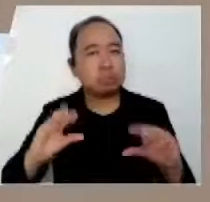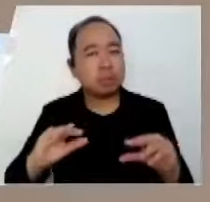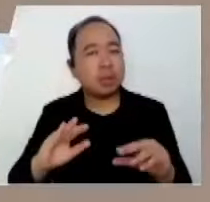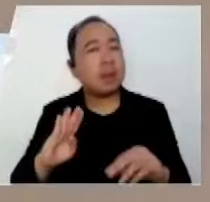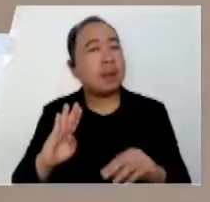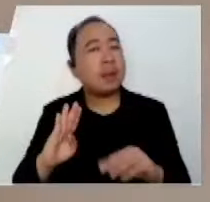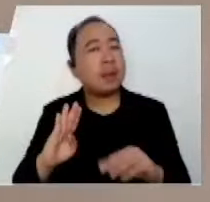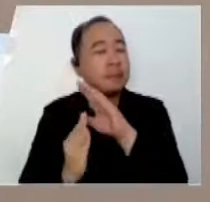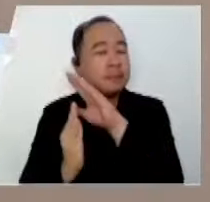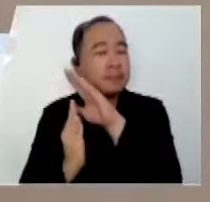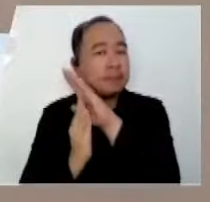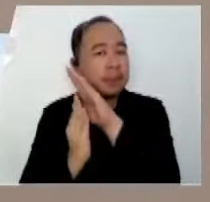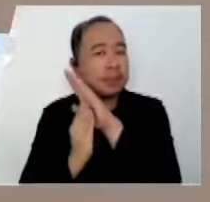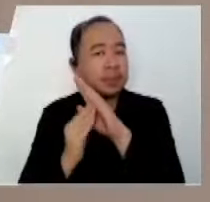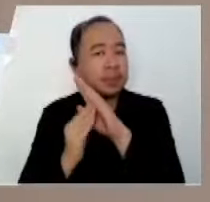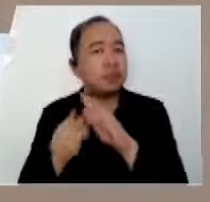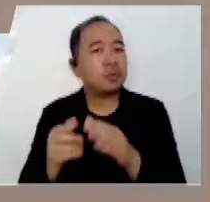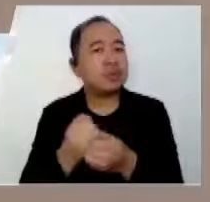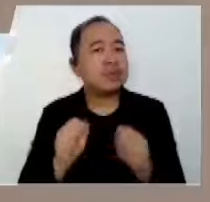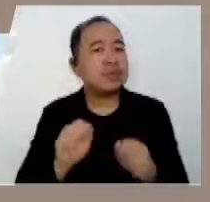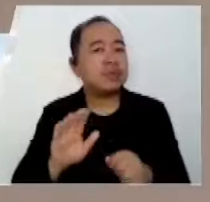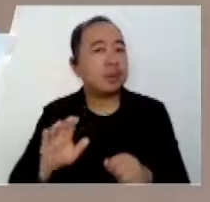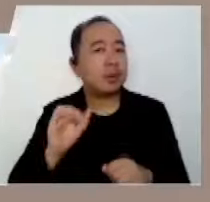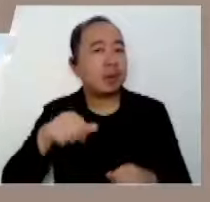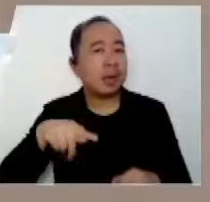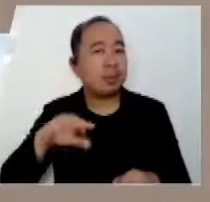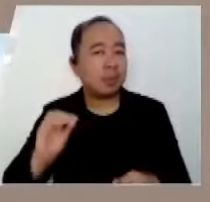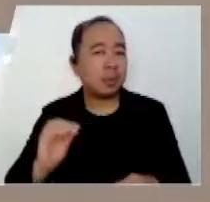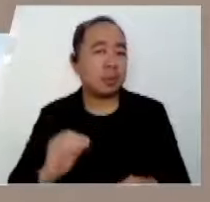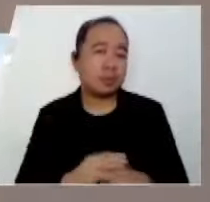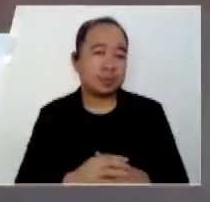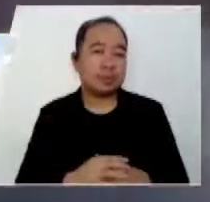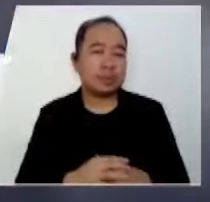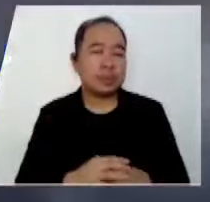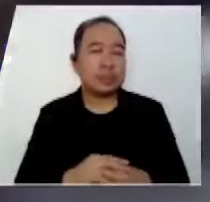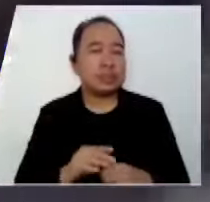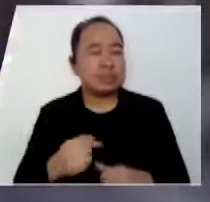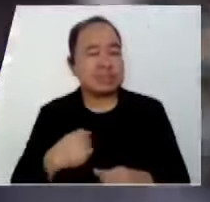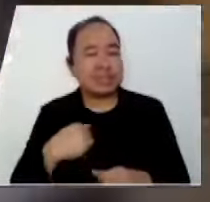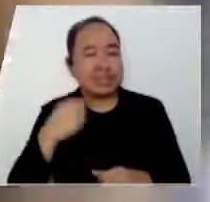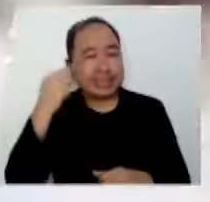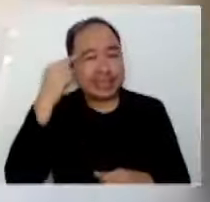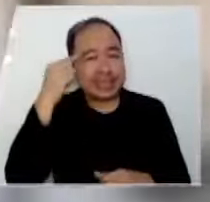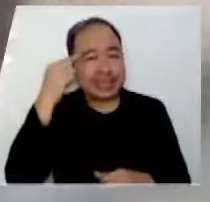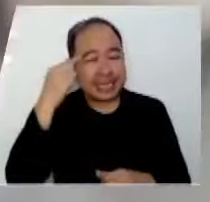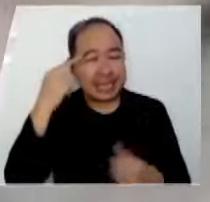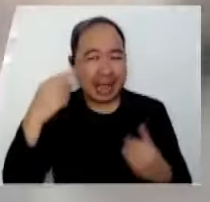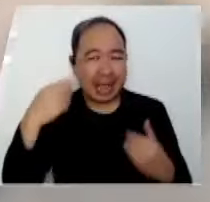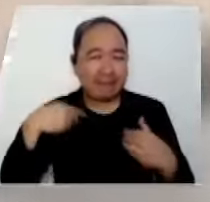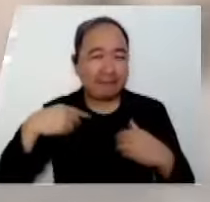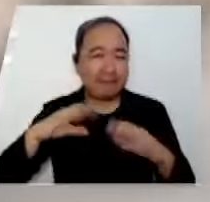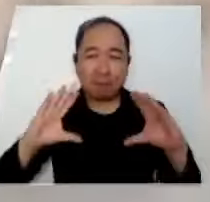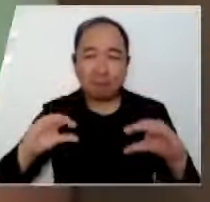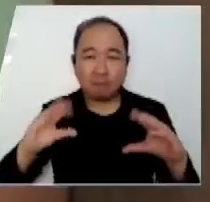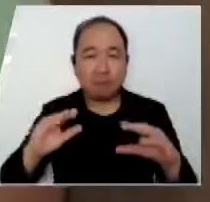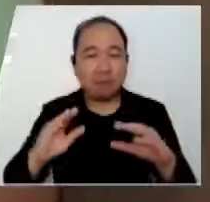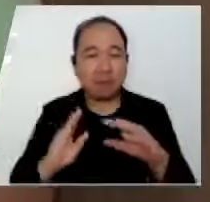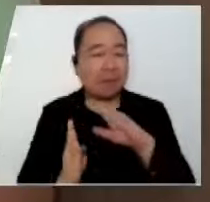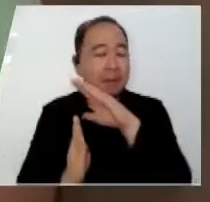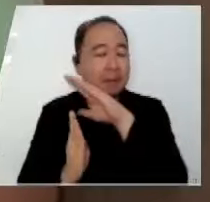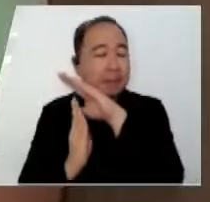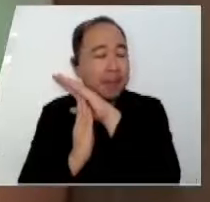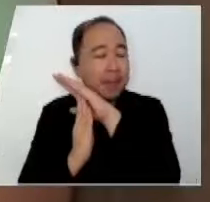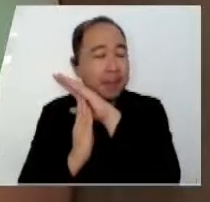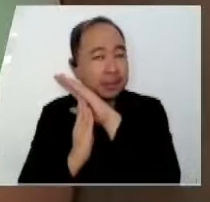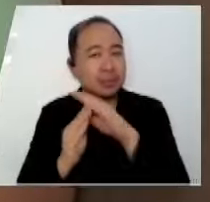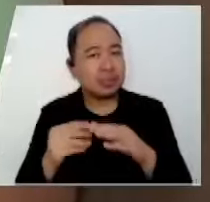mga apo. Naisipan ko na mayroon kaming airbed. Ano ko, nasukan ko ng hangin. Doon